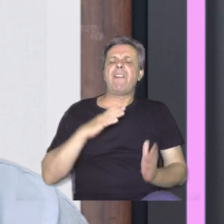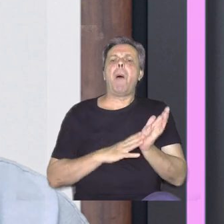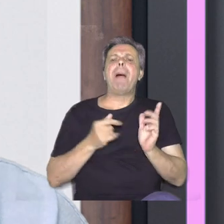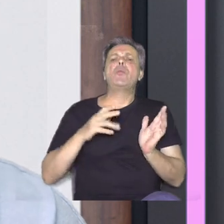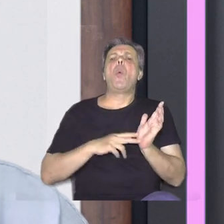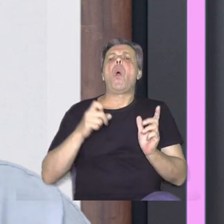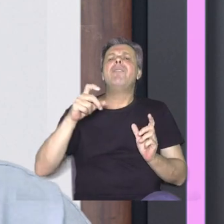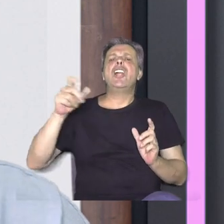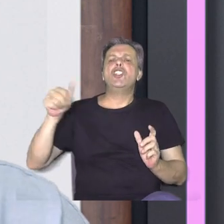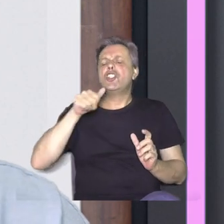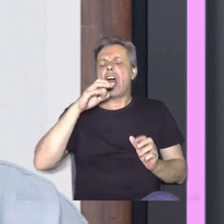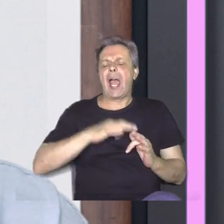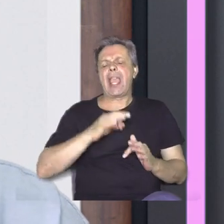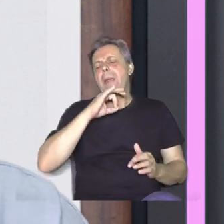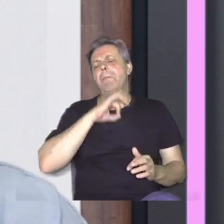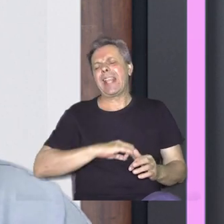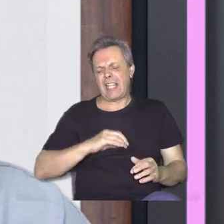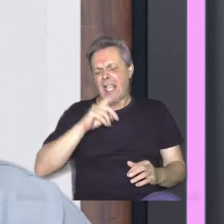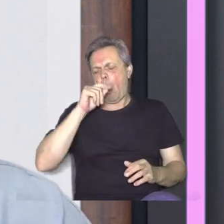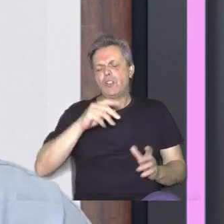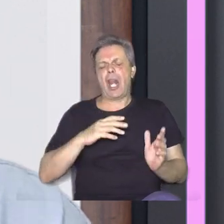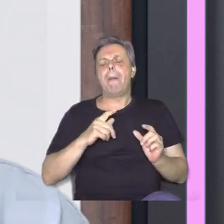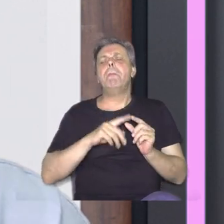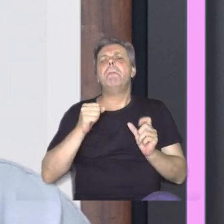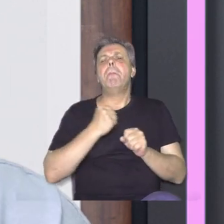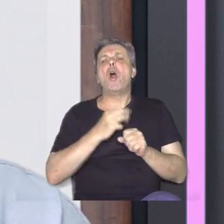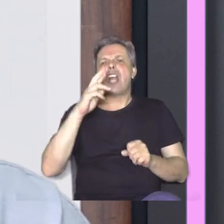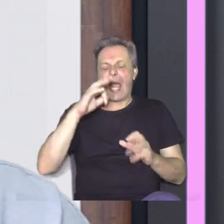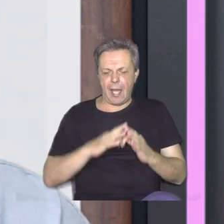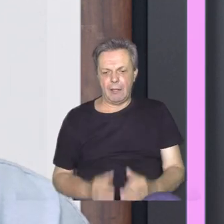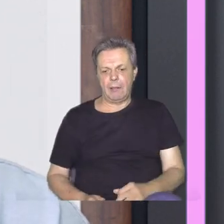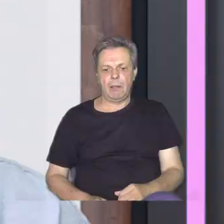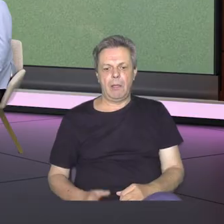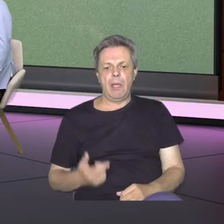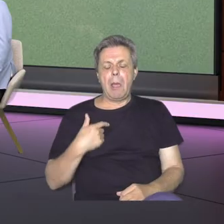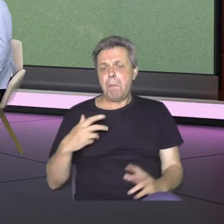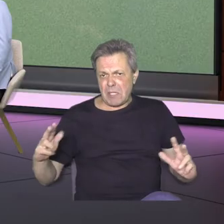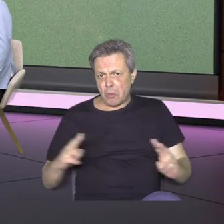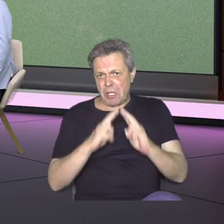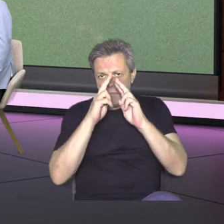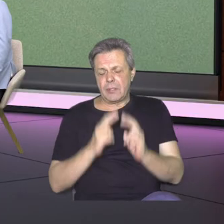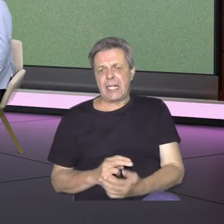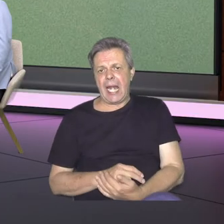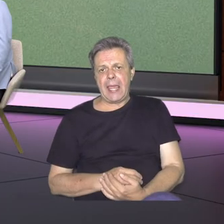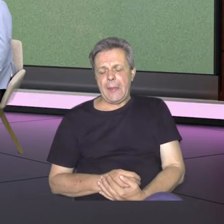Novačića, predsjednika općine Požega. I mi smo se